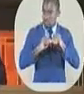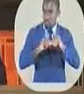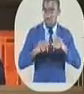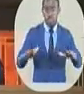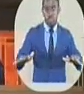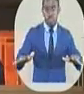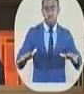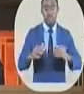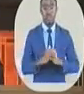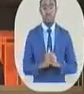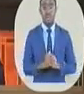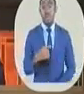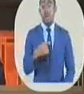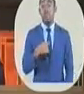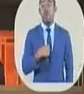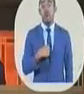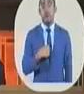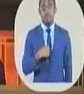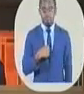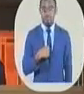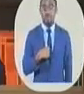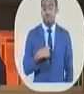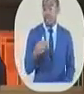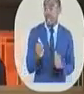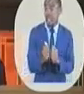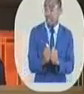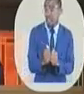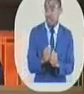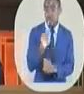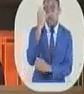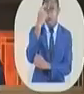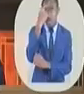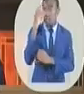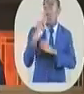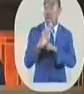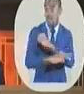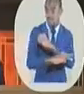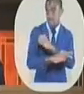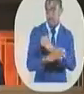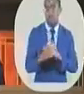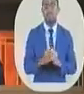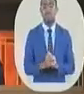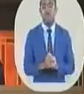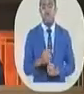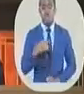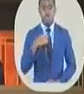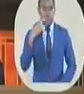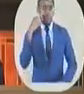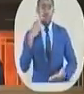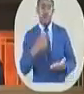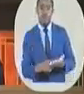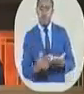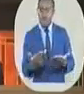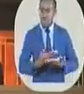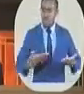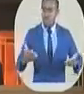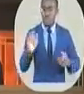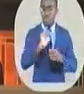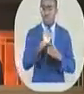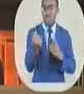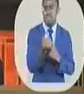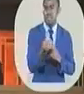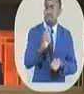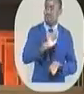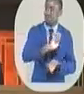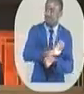pandémie. C'est pourquoi, en concertation avec le gouvernement et compte tenu de cette période d'incertitude